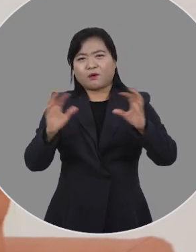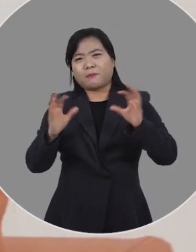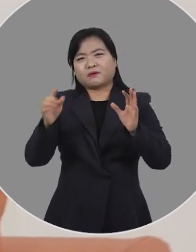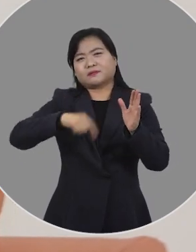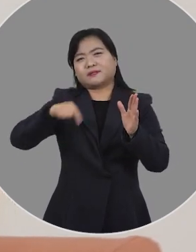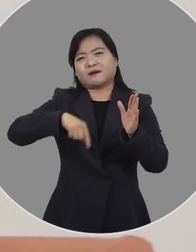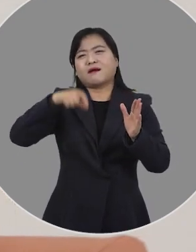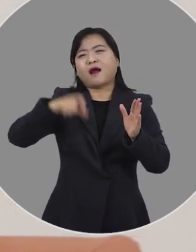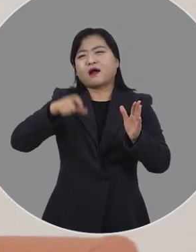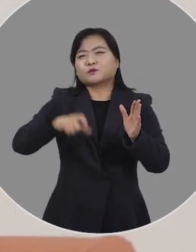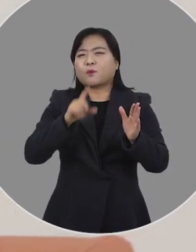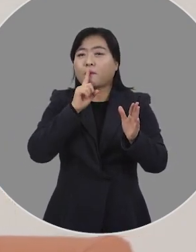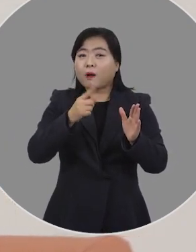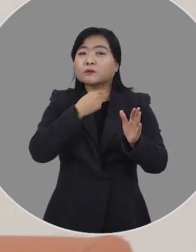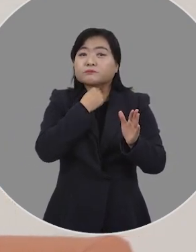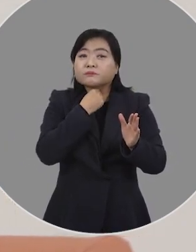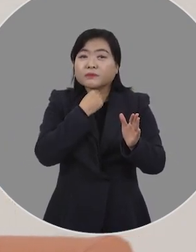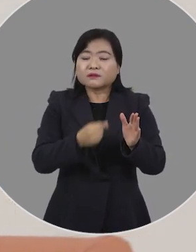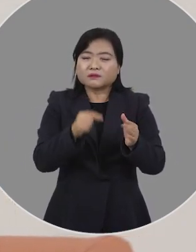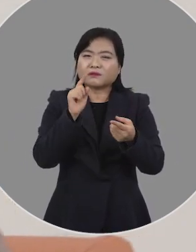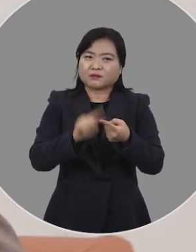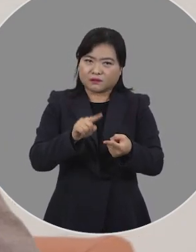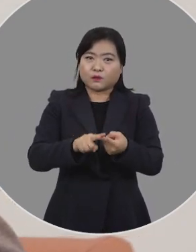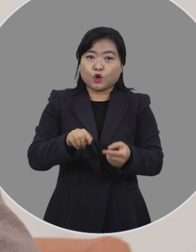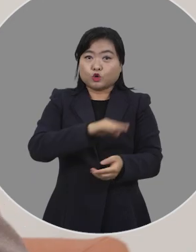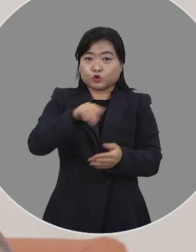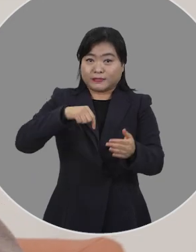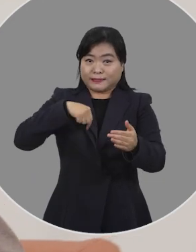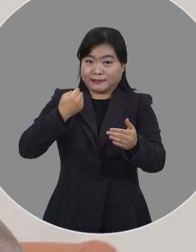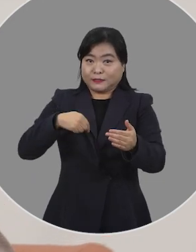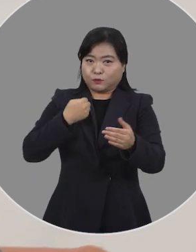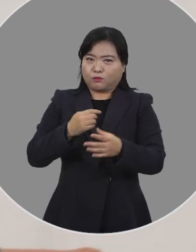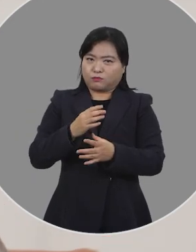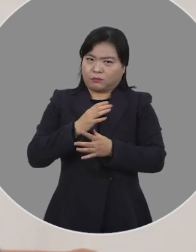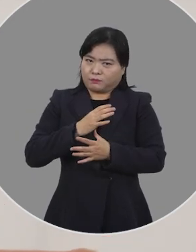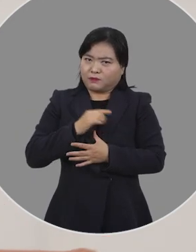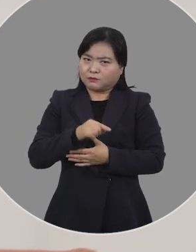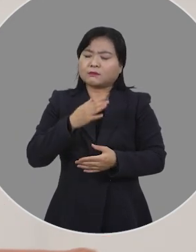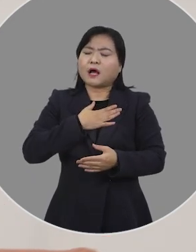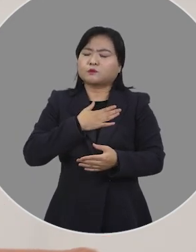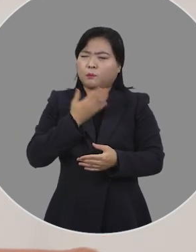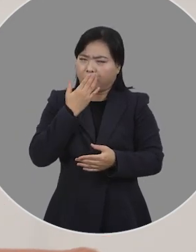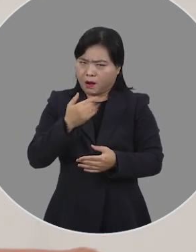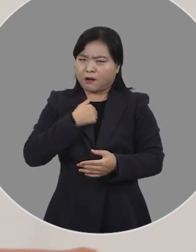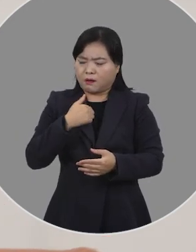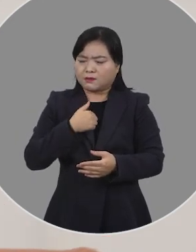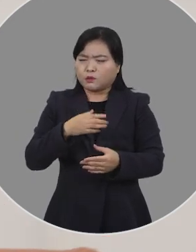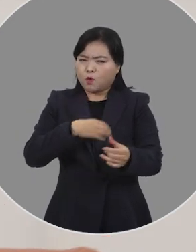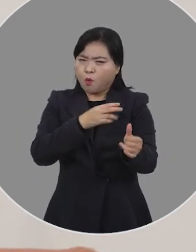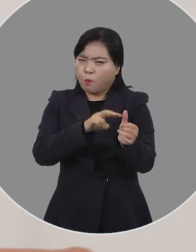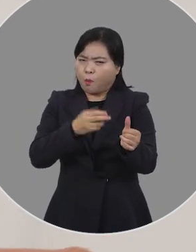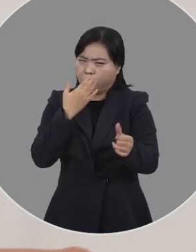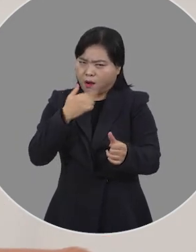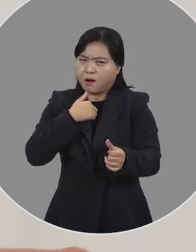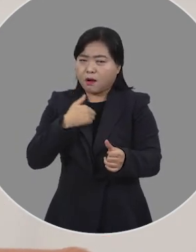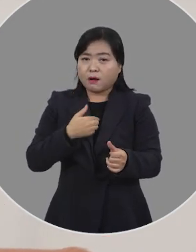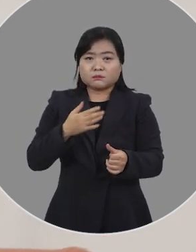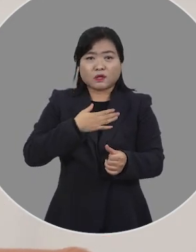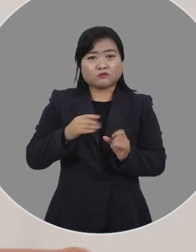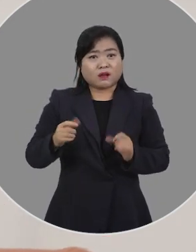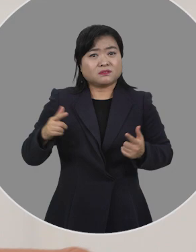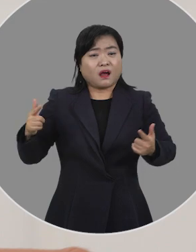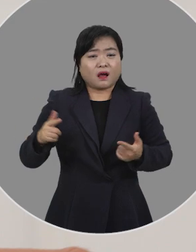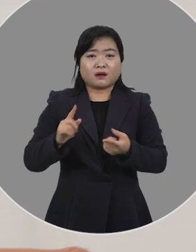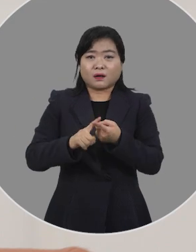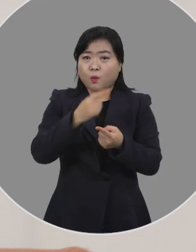우리가 강조하고 싶었던 그런 부분이 아닌가. 그러니까 우리 스스로 좀 겁나는 거죠. 나도 그럴 수 있구나. 나는 결코 그런 존재가 아니다라는